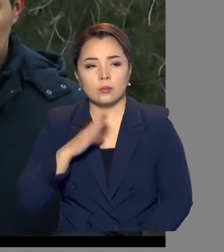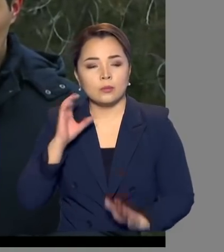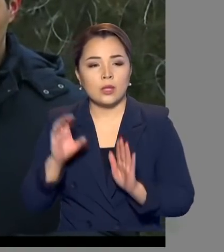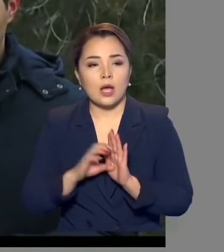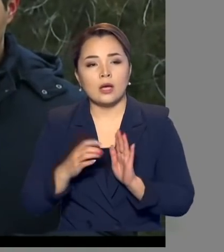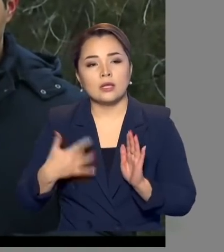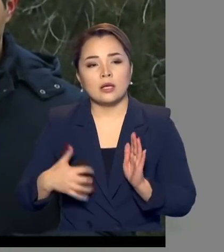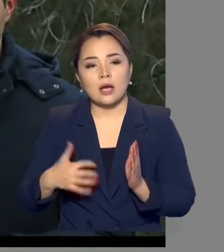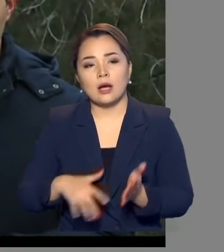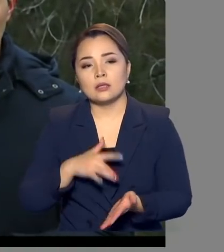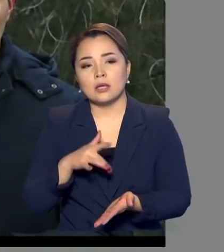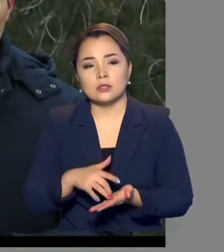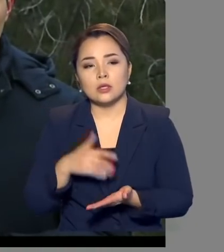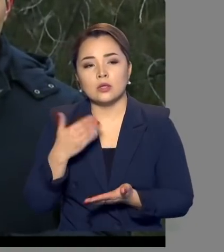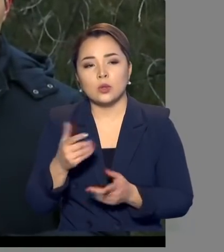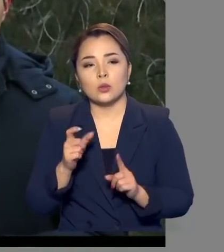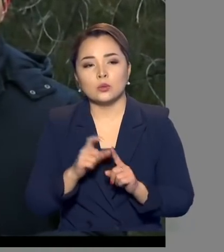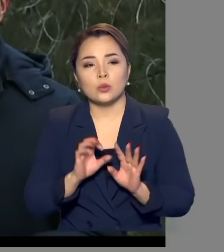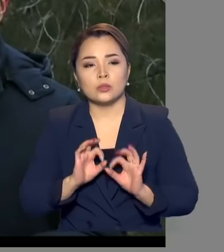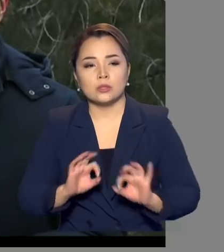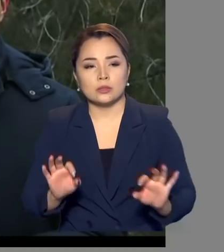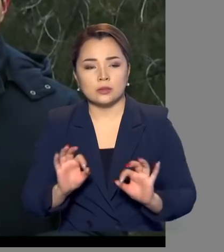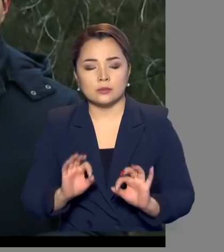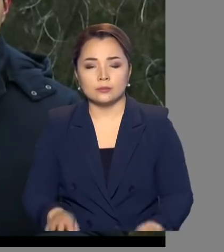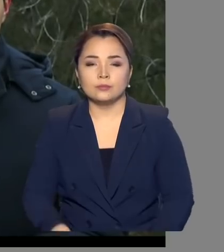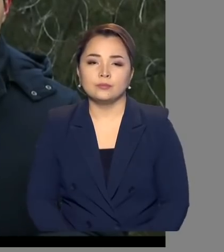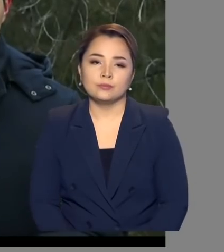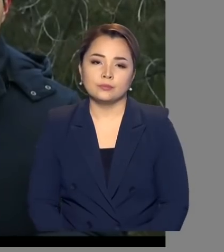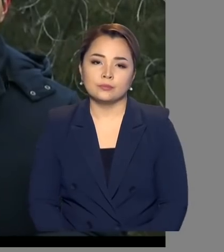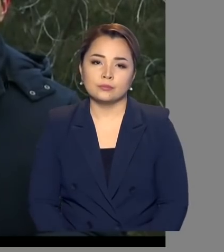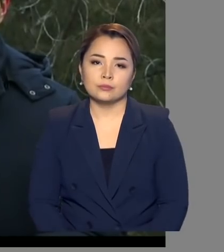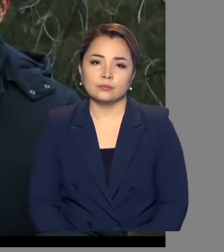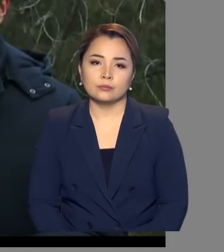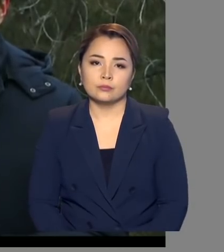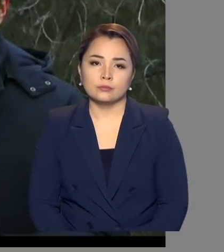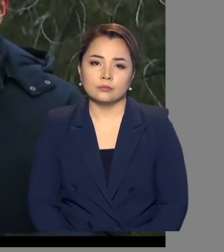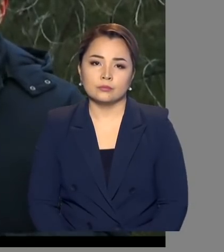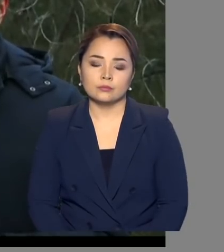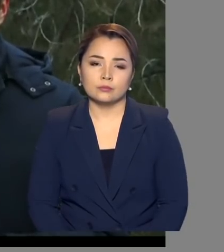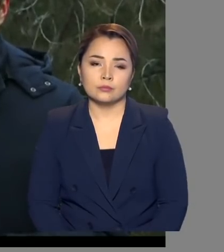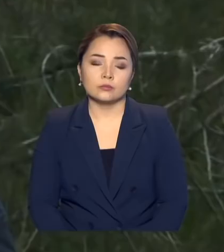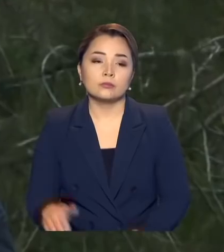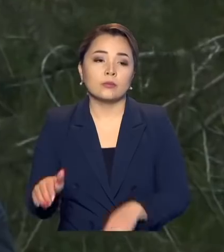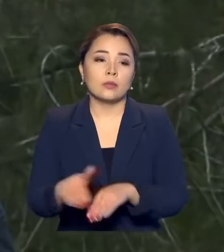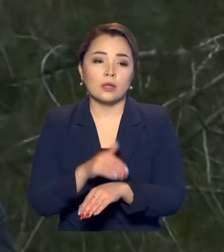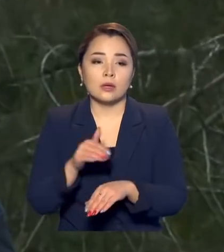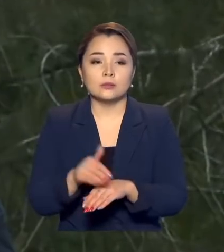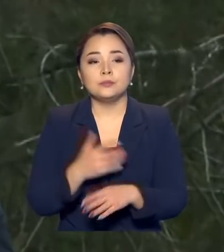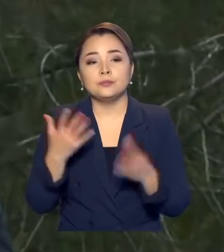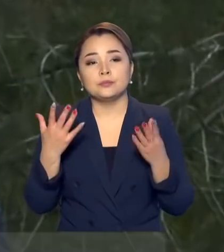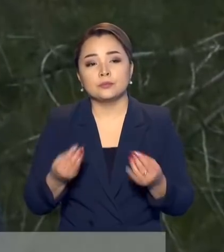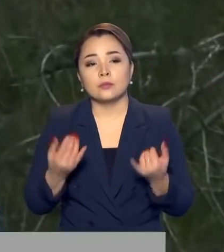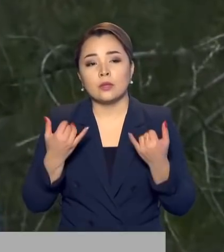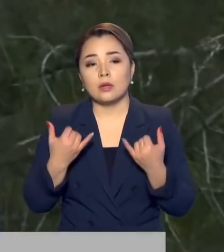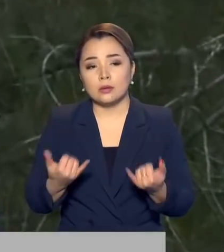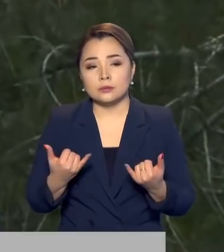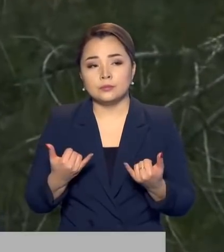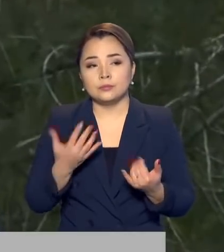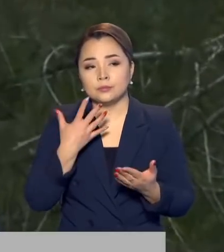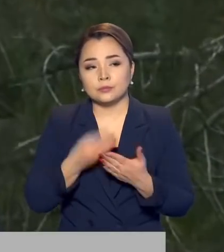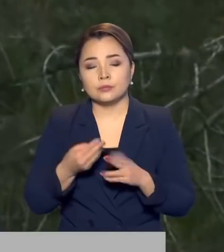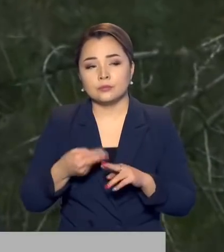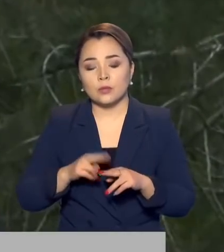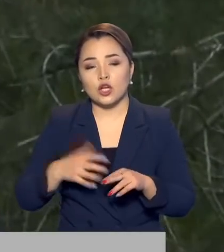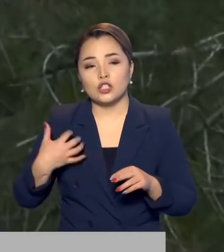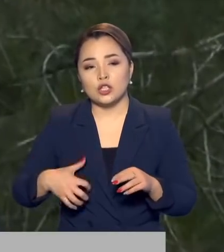қосылды. Нұрдос, қайырлы күн, сөз өзіңізде. Қайырлы күн. Армангүл, соңғы мәліметке сүйенсек, Жамбылда